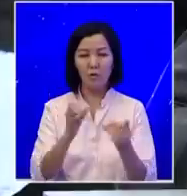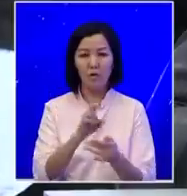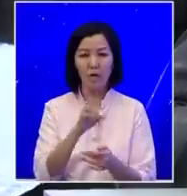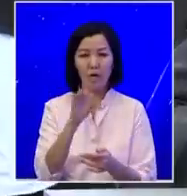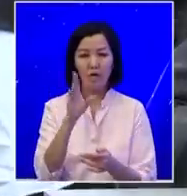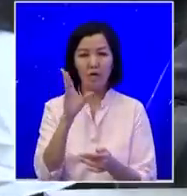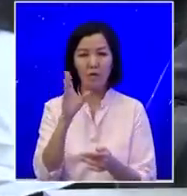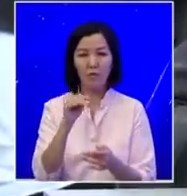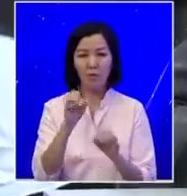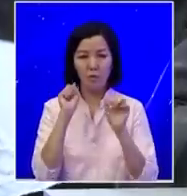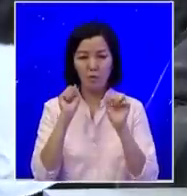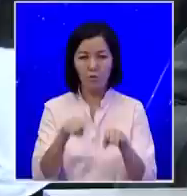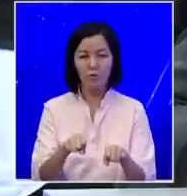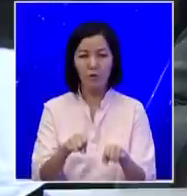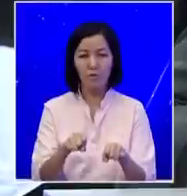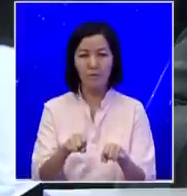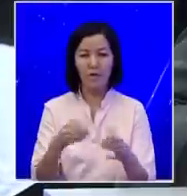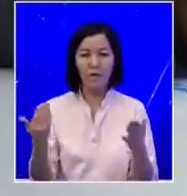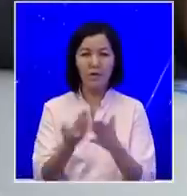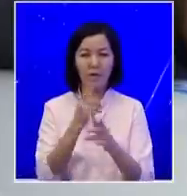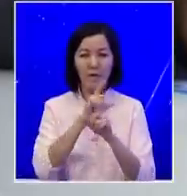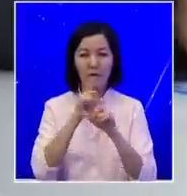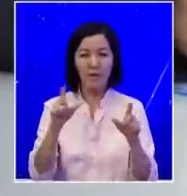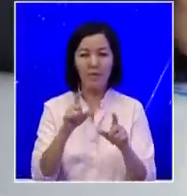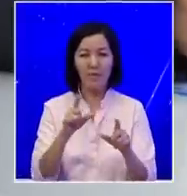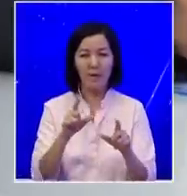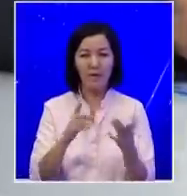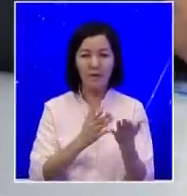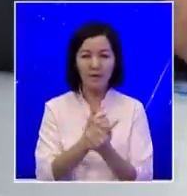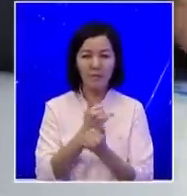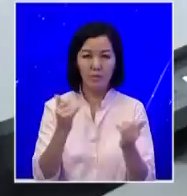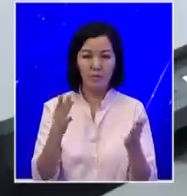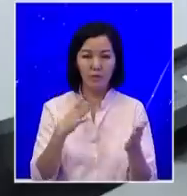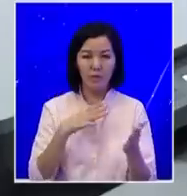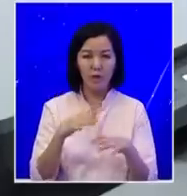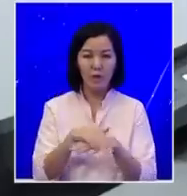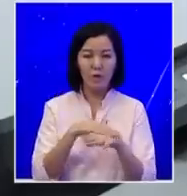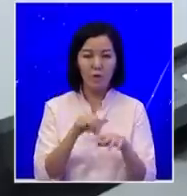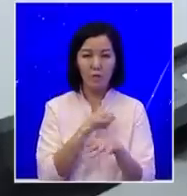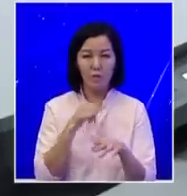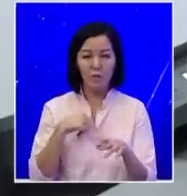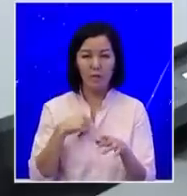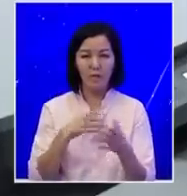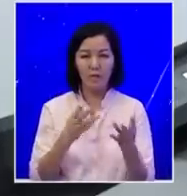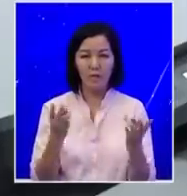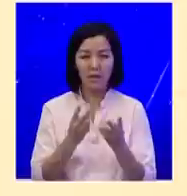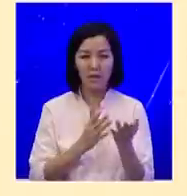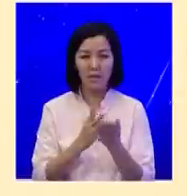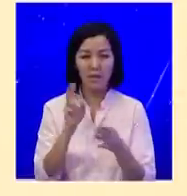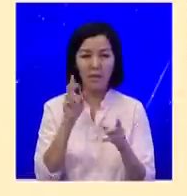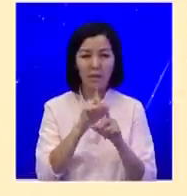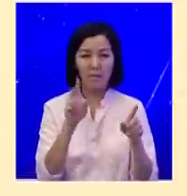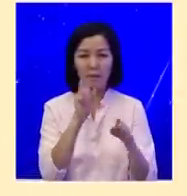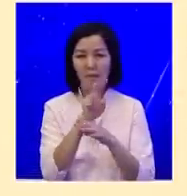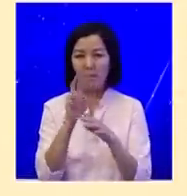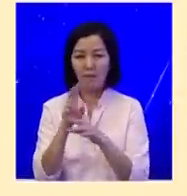үшін анағұрлым қол жетімді болады. Жаңа ғимарат Open Space форматында жұмыс істейді. Яғни тұрғындар өзіне керек қызмет түрін әр мекемеге сабылмай,